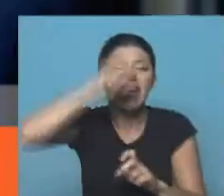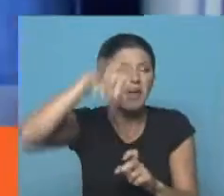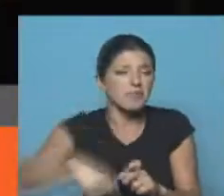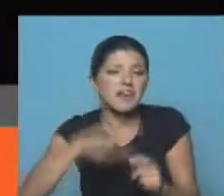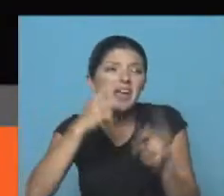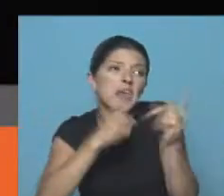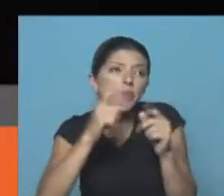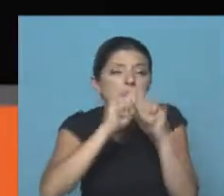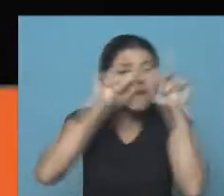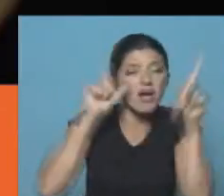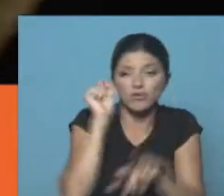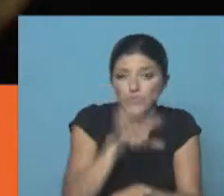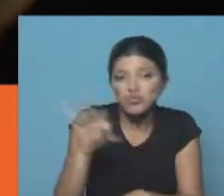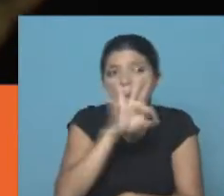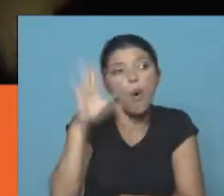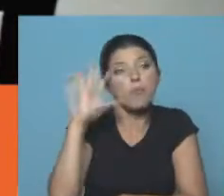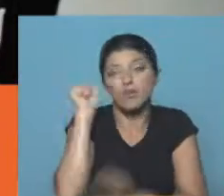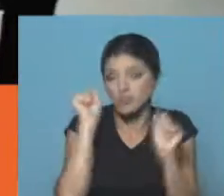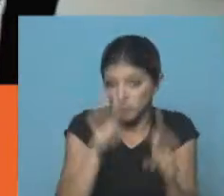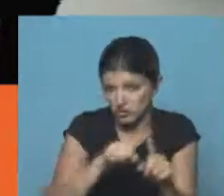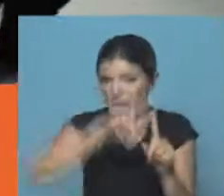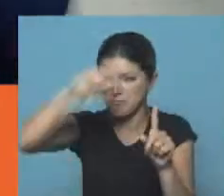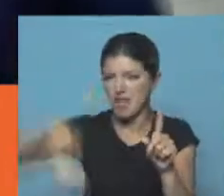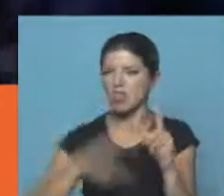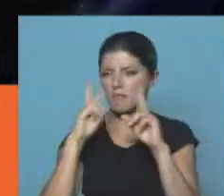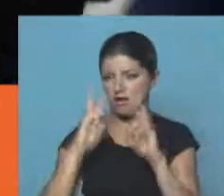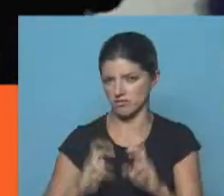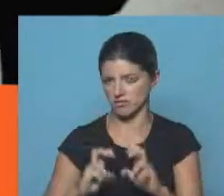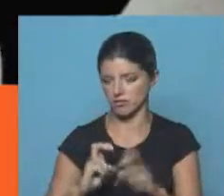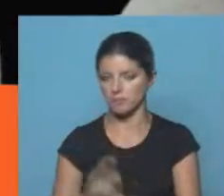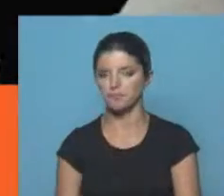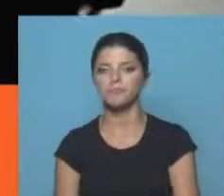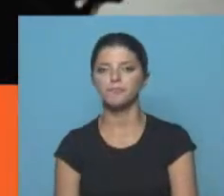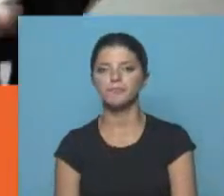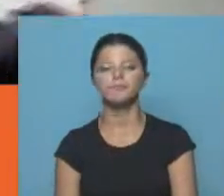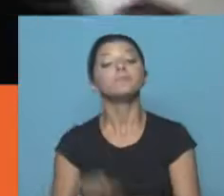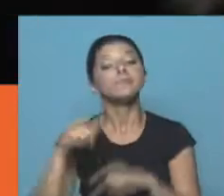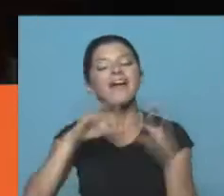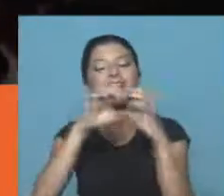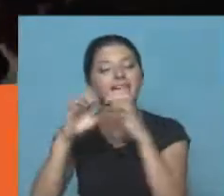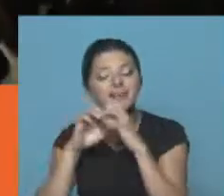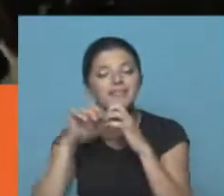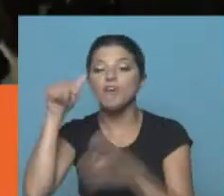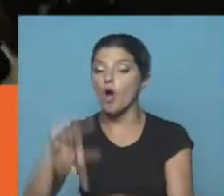것도 이제 앞으로 솔직히 결과가 어떻게 될지 많이 신뢰를 잃었다고 생각을 하거든요.